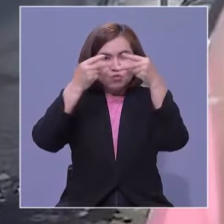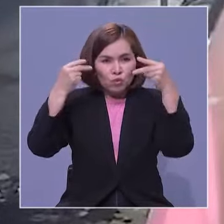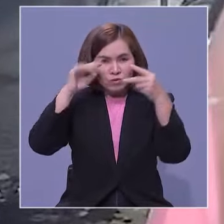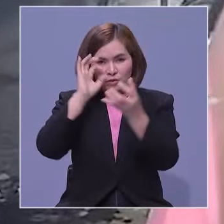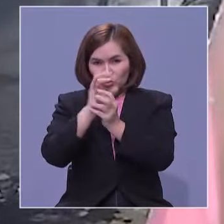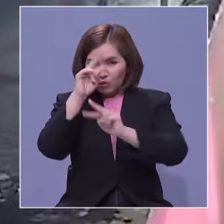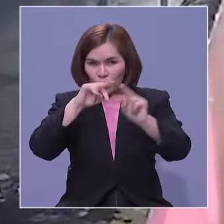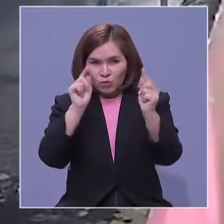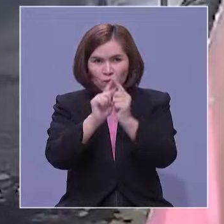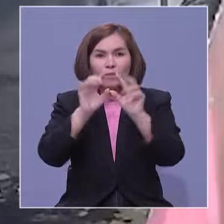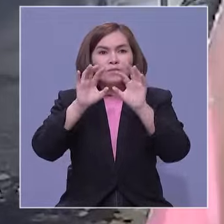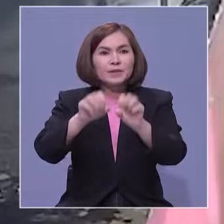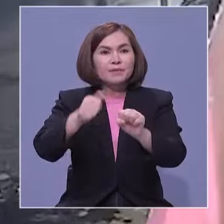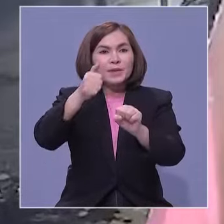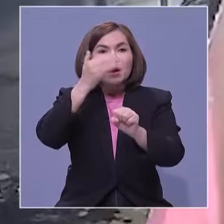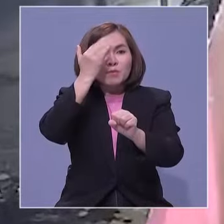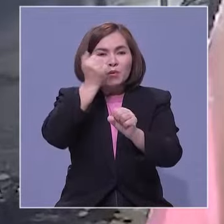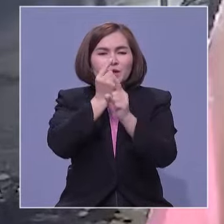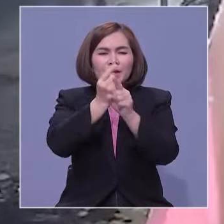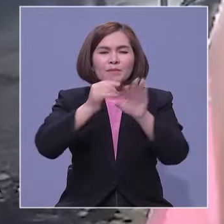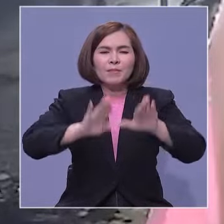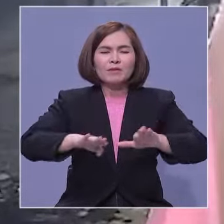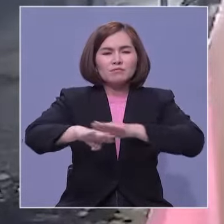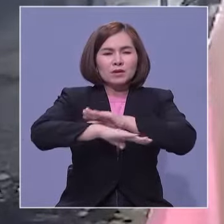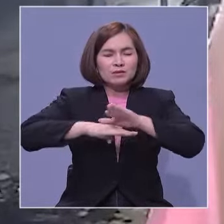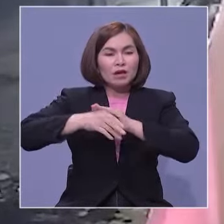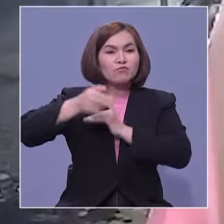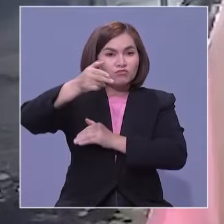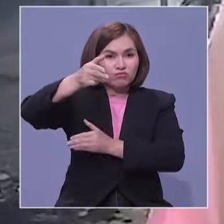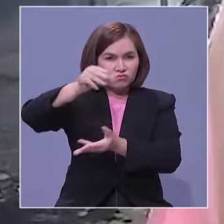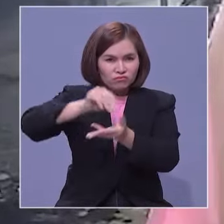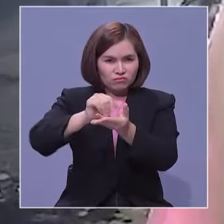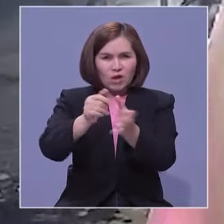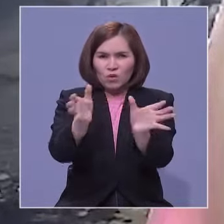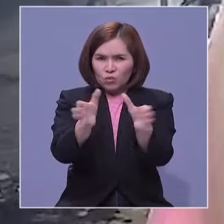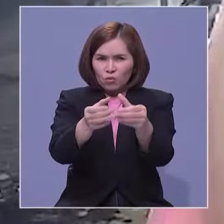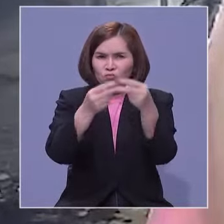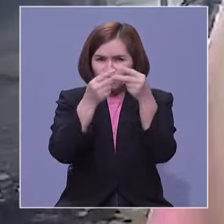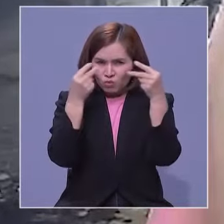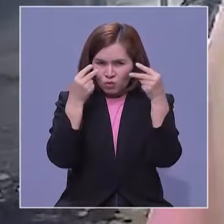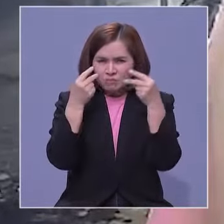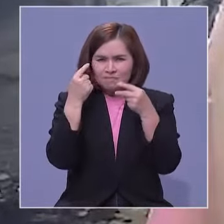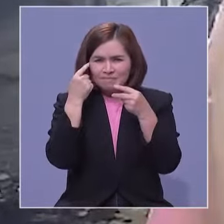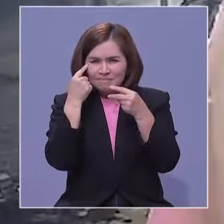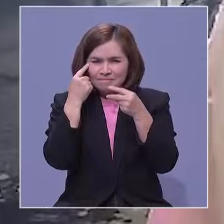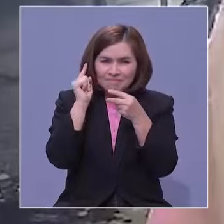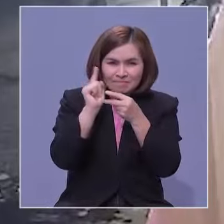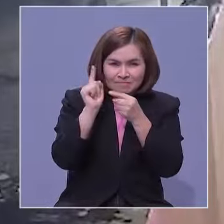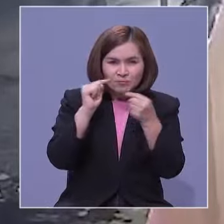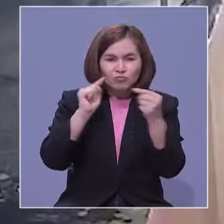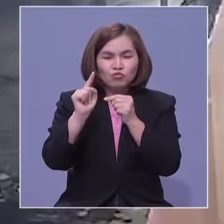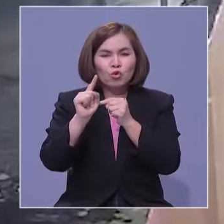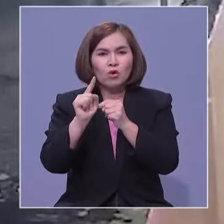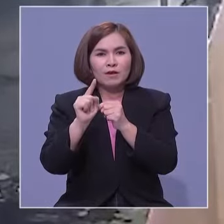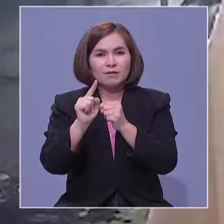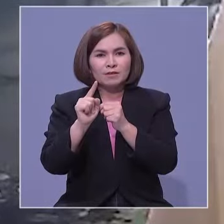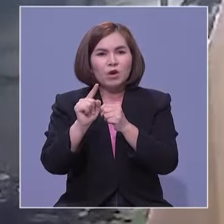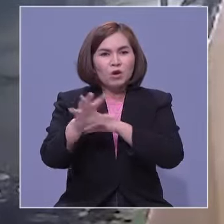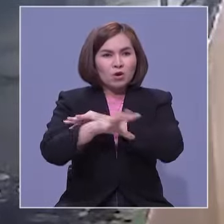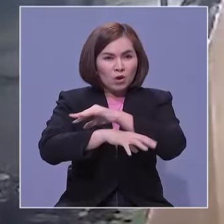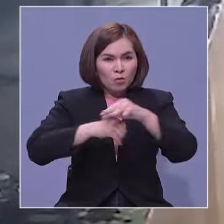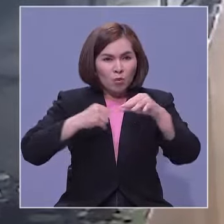ได้ภาพจากกล้้องวงจรปิดถือภาพเหตุการณ์ที่คนร้ายนะครับมาเป็นกลุ่มเลยนะกำลังก่อเหตุขโมยสายเคเบิลนะครับอยู่กลางซอย